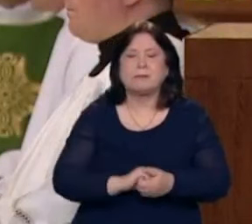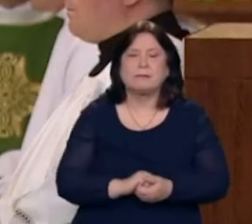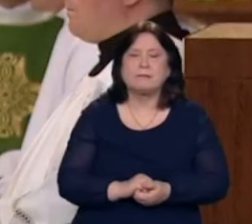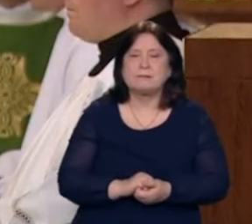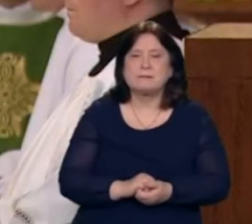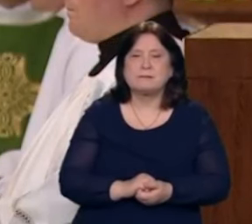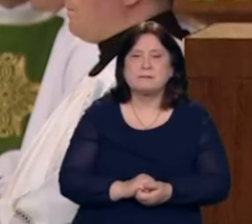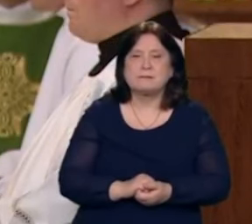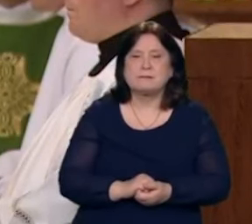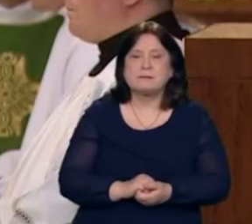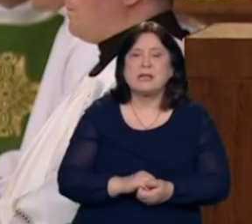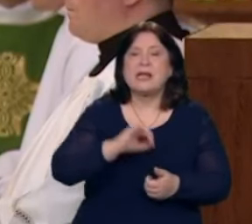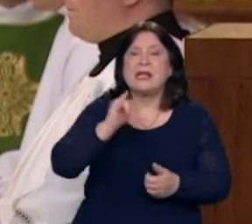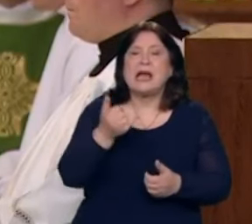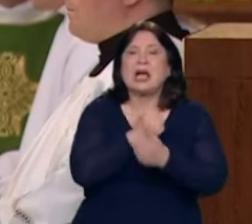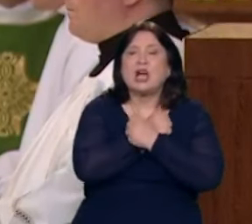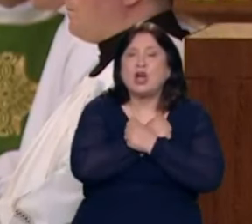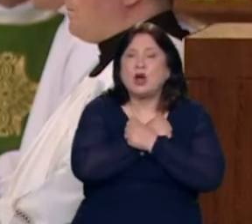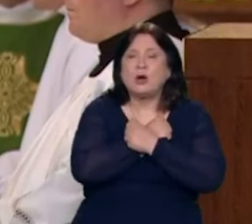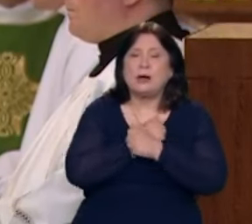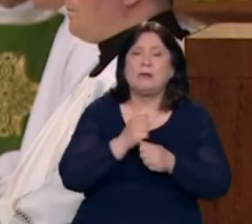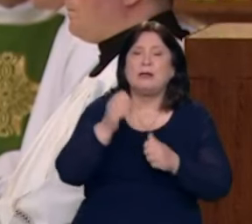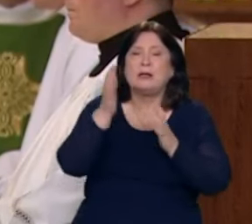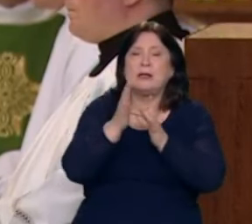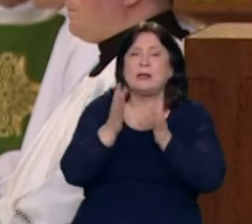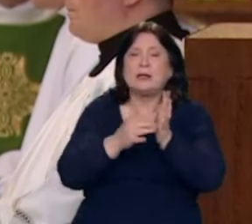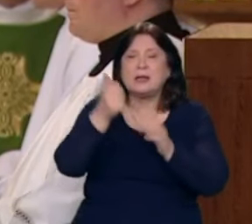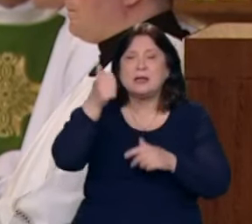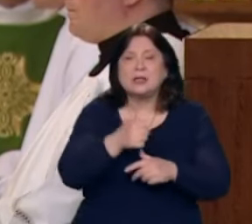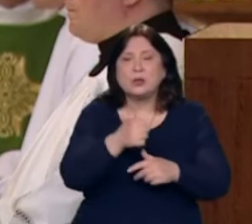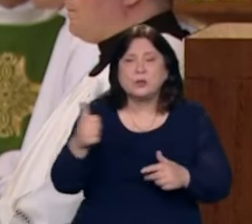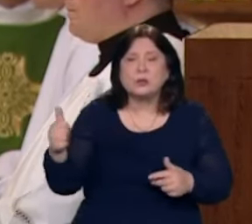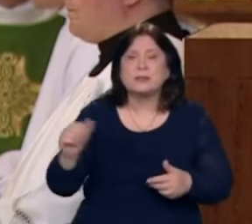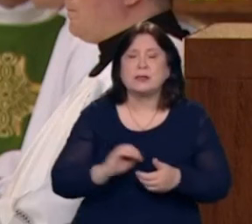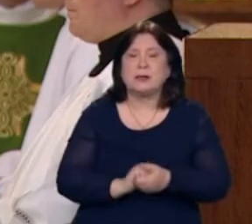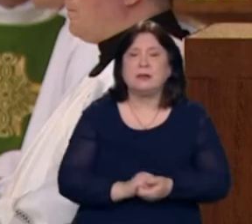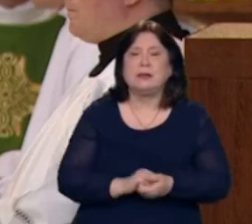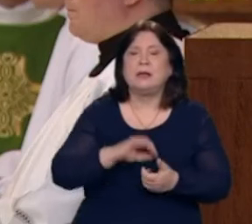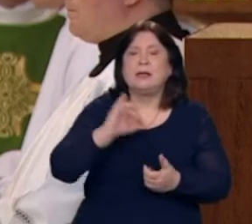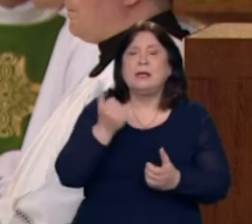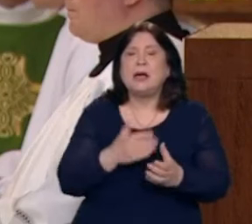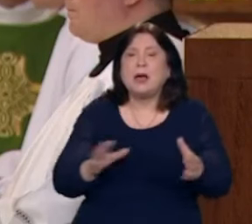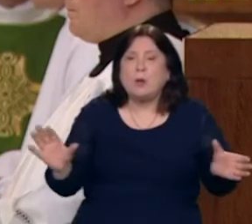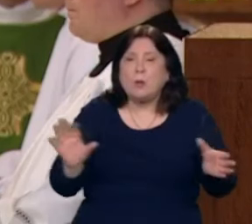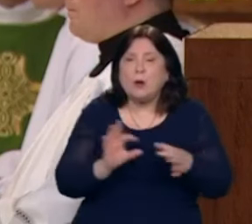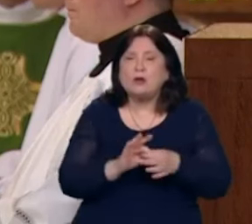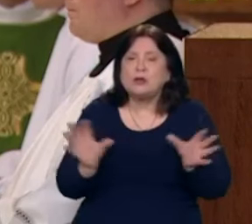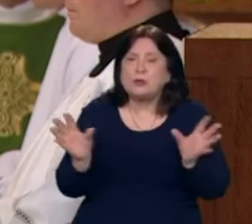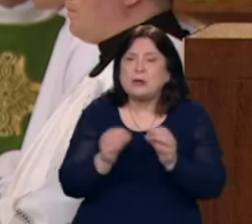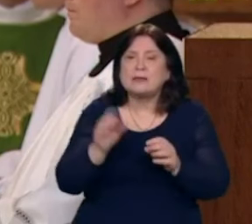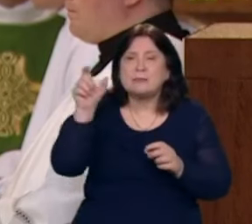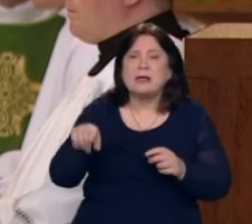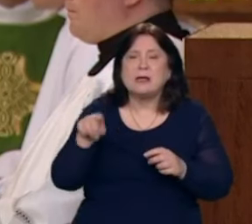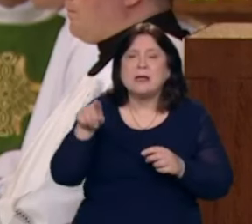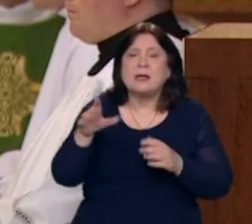był jak kochał Chrystusa jak łączył się z jego cierpieniami